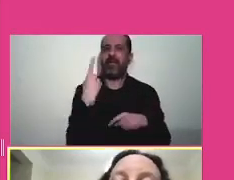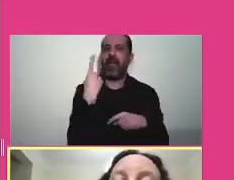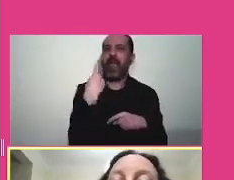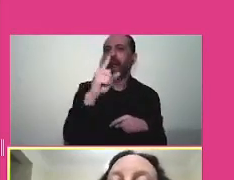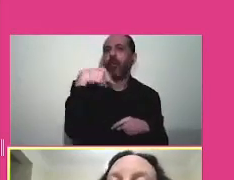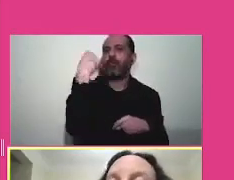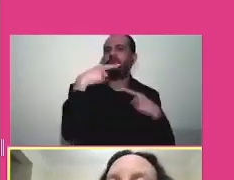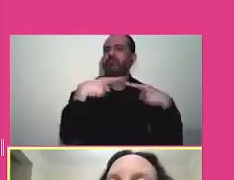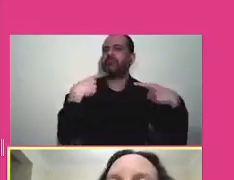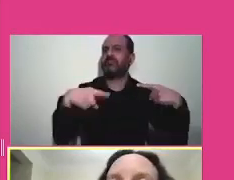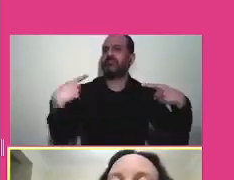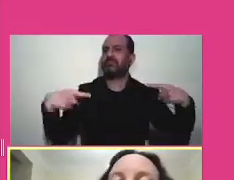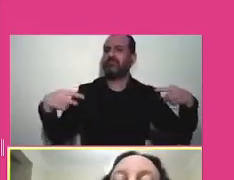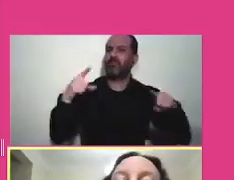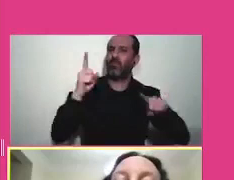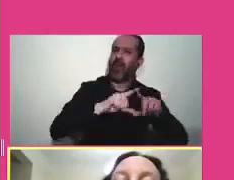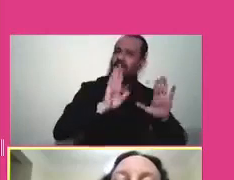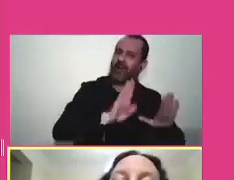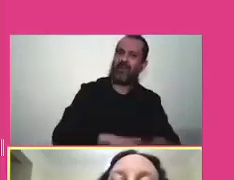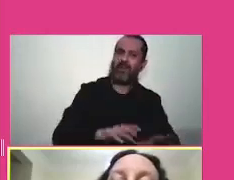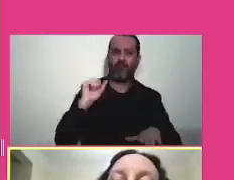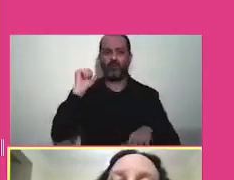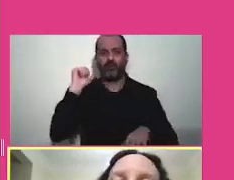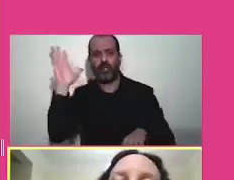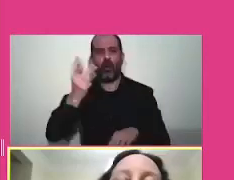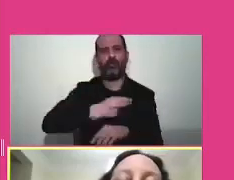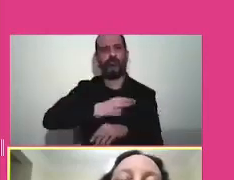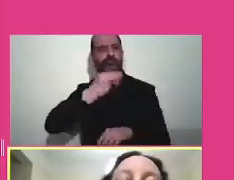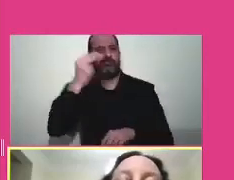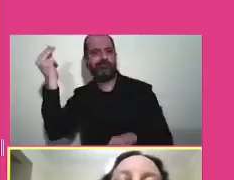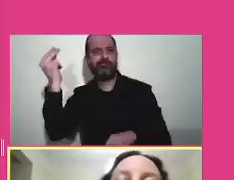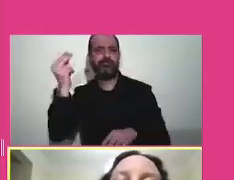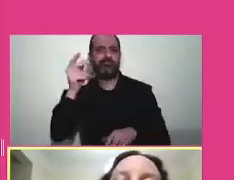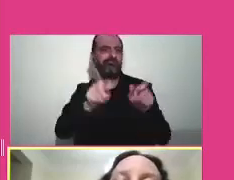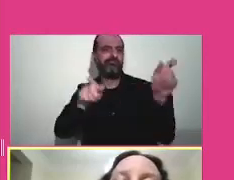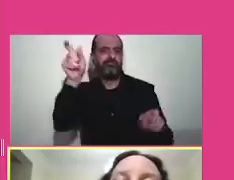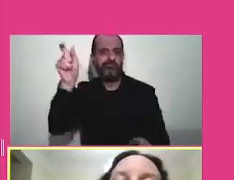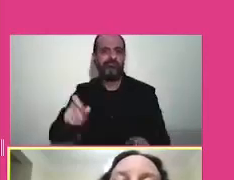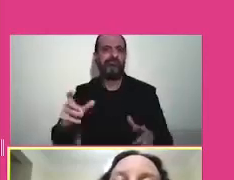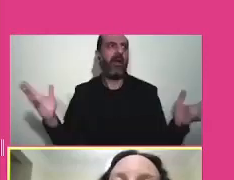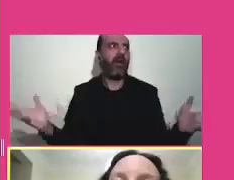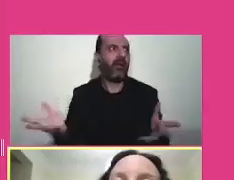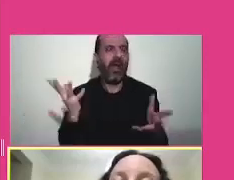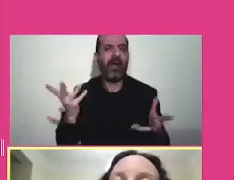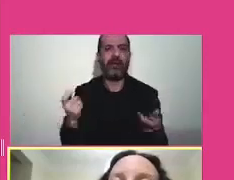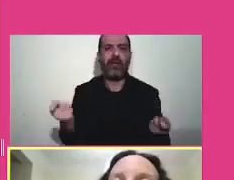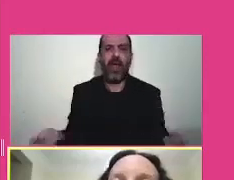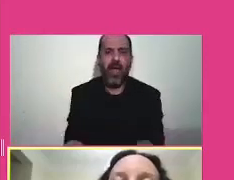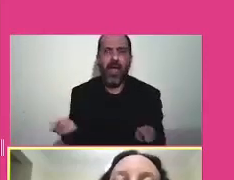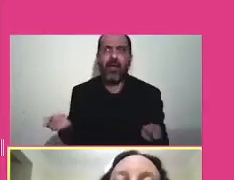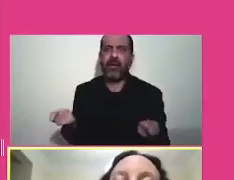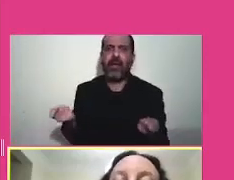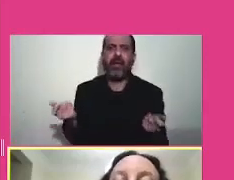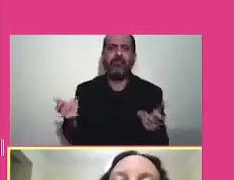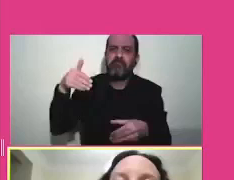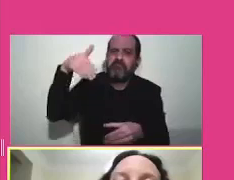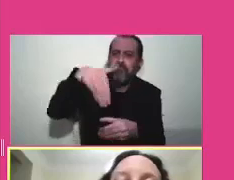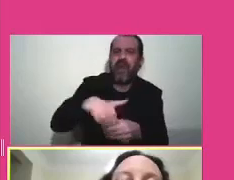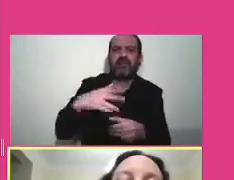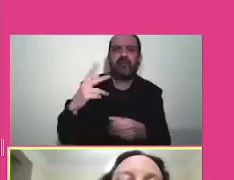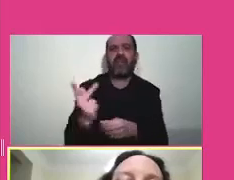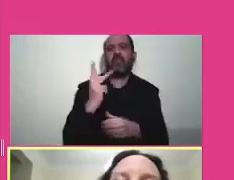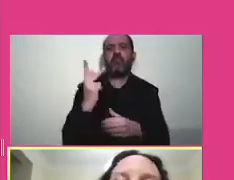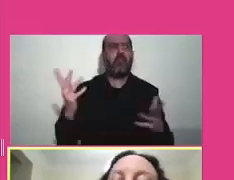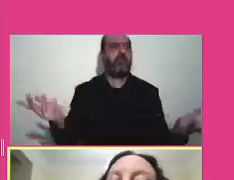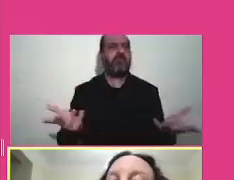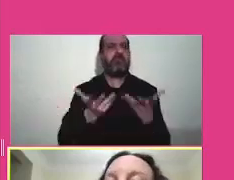προσωπικότητες από Ελλάδα και εξωτερικό, με πολύ σπουδαίο έργο σε διάφορους τομείς της κοινωνίας μας, όπως για